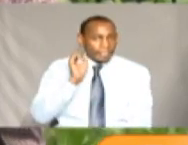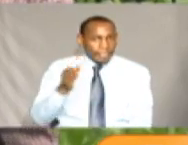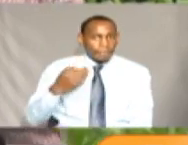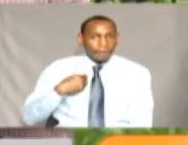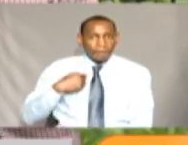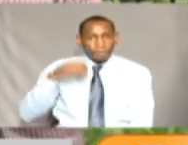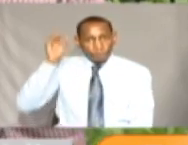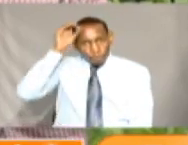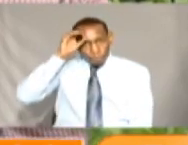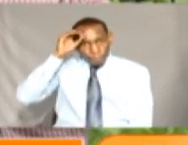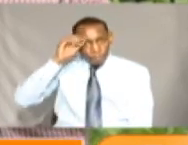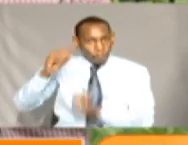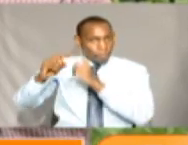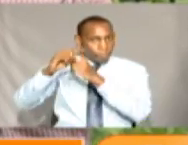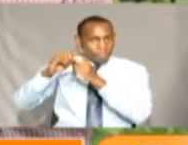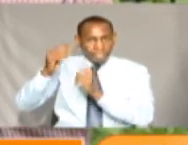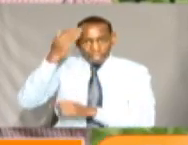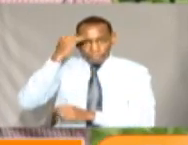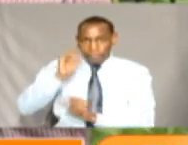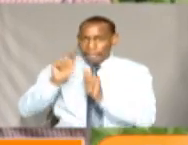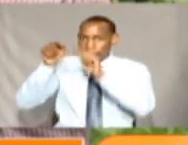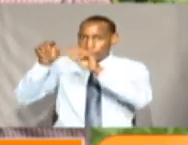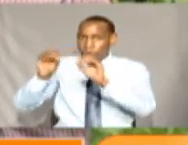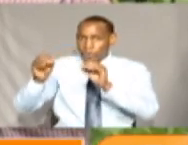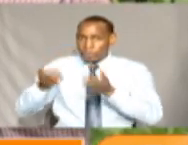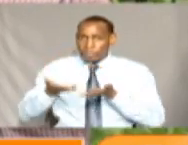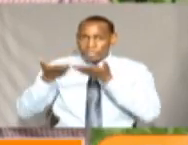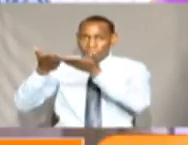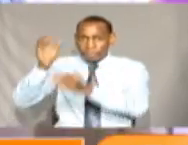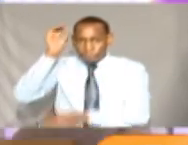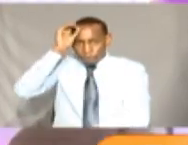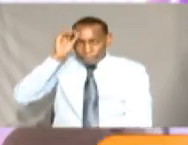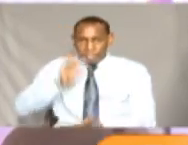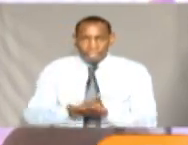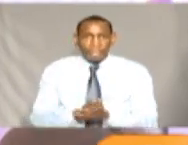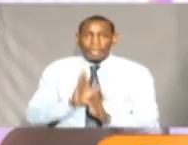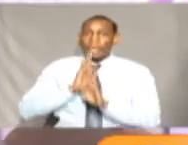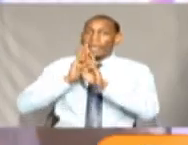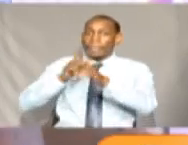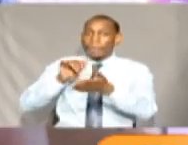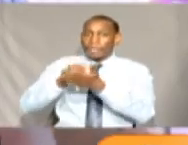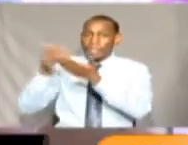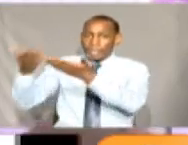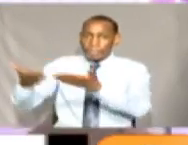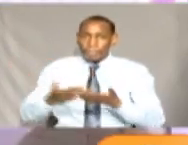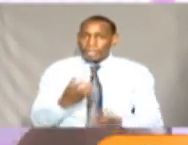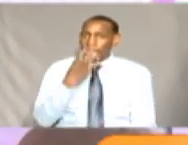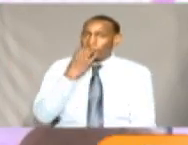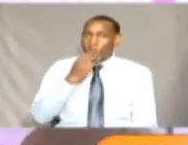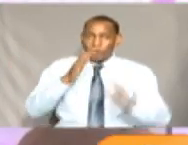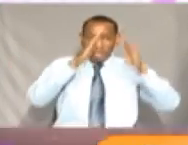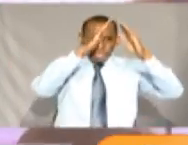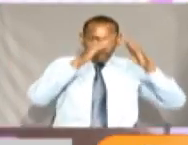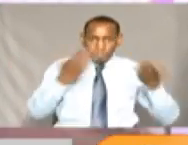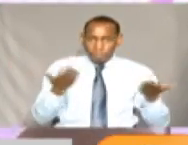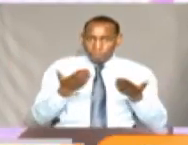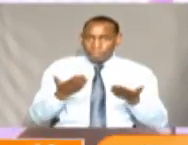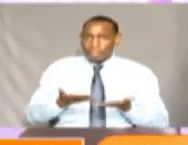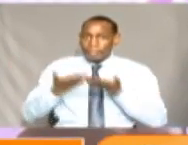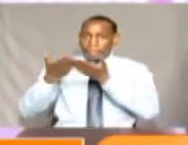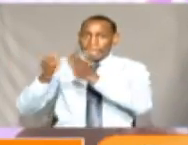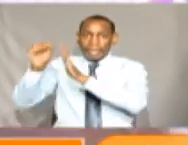maoni mzuri, kwa nini hukuenda huko utoe maoni yako? Hiyo report wanaleta Orange House ama wanapeleka State